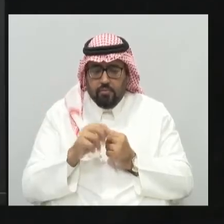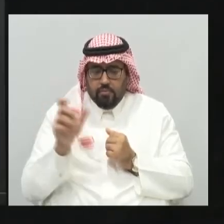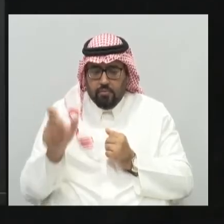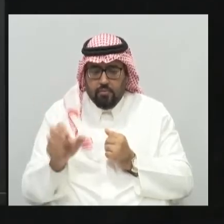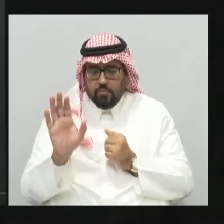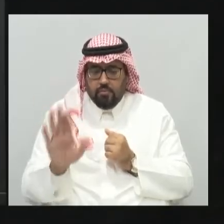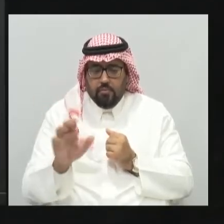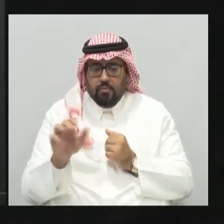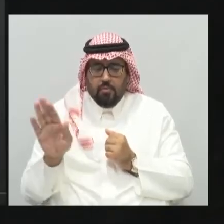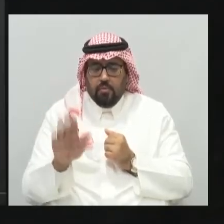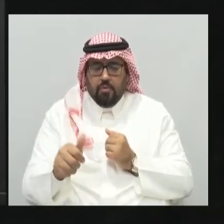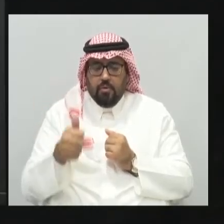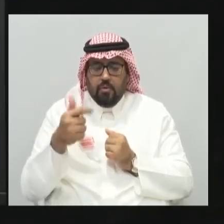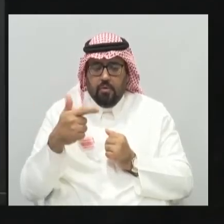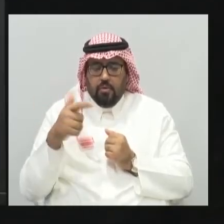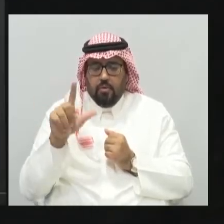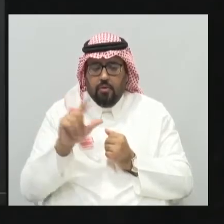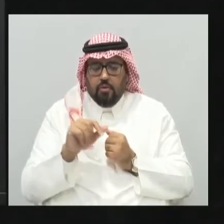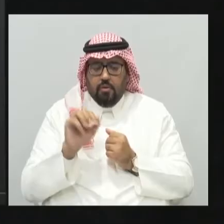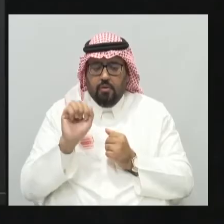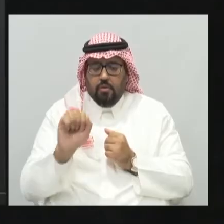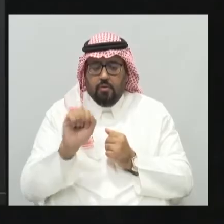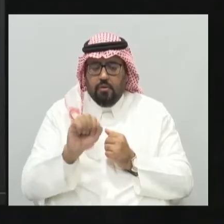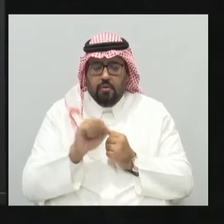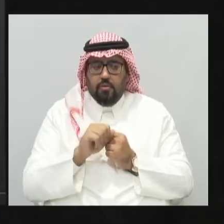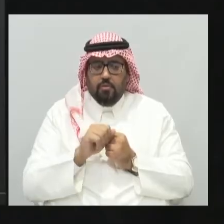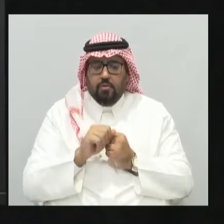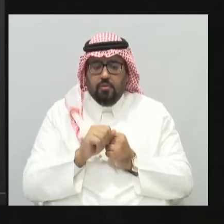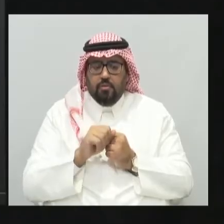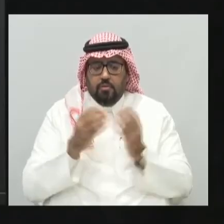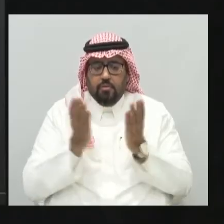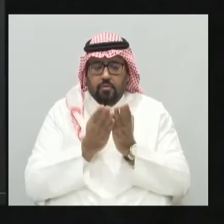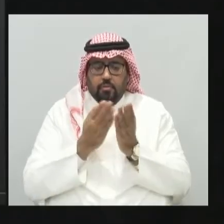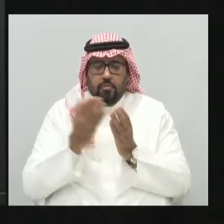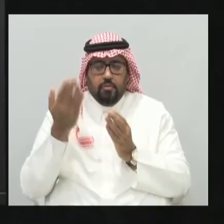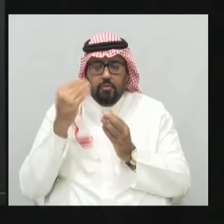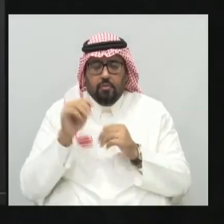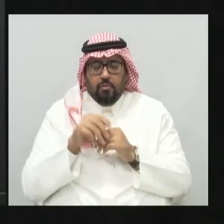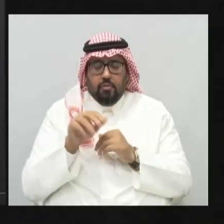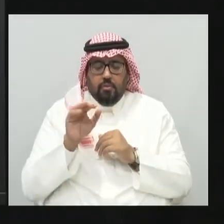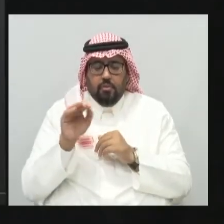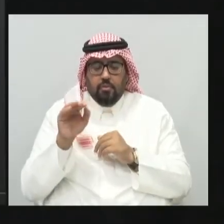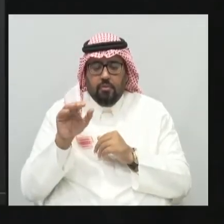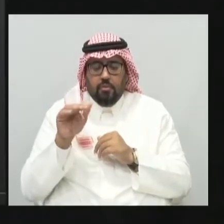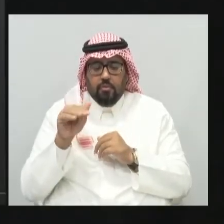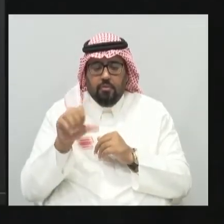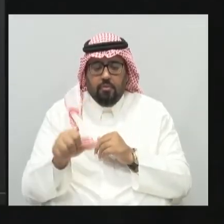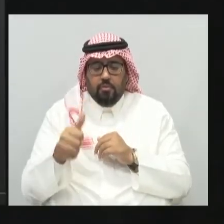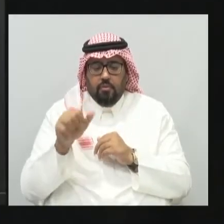صفات السائل نذكر خواص مثل ما اخذنا في دروس ماضيه ذكرنا خواص بعض